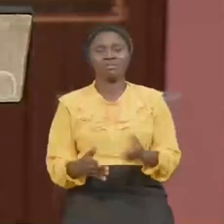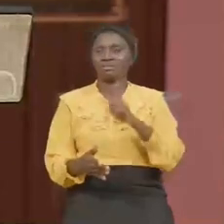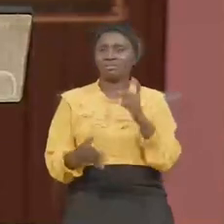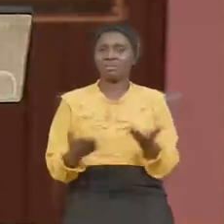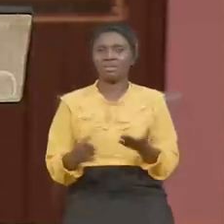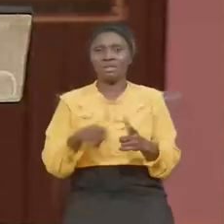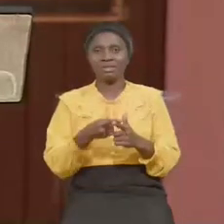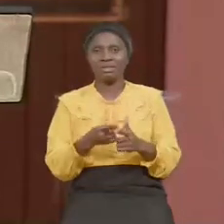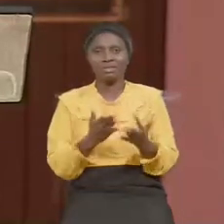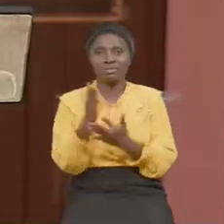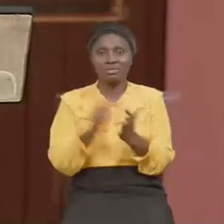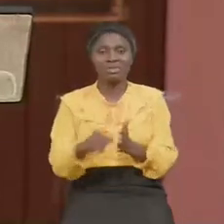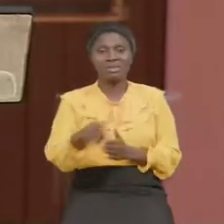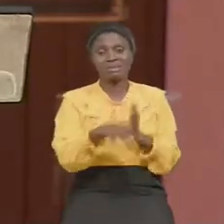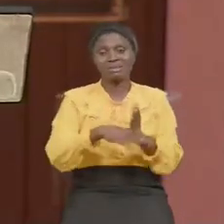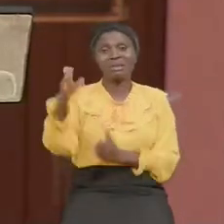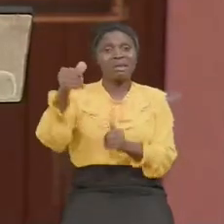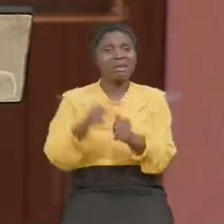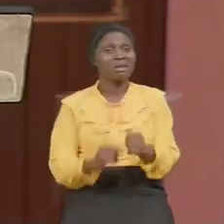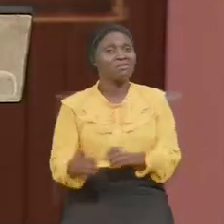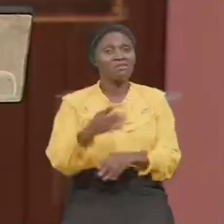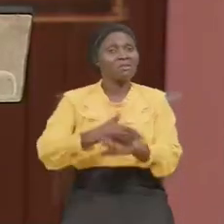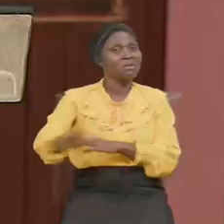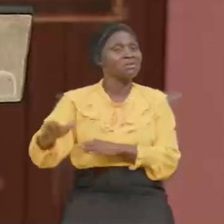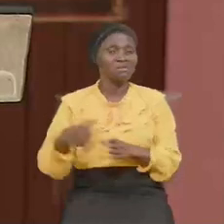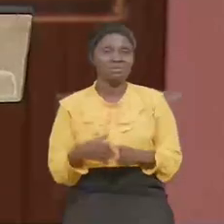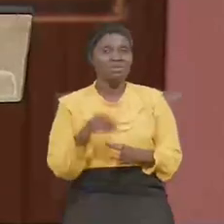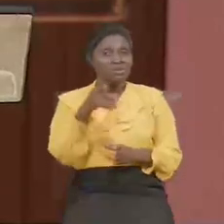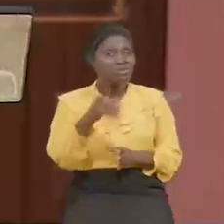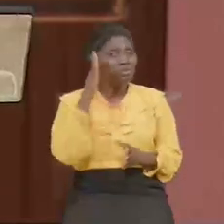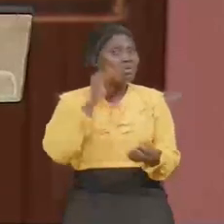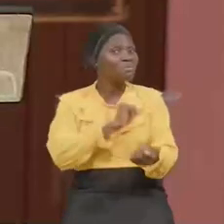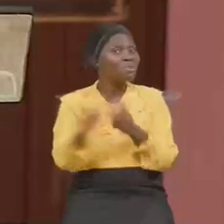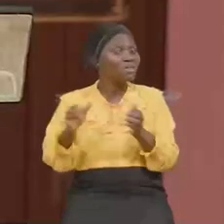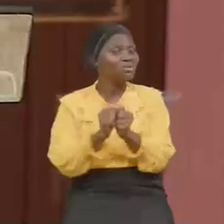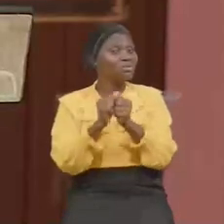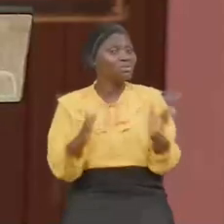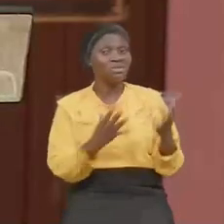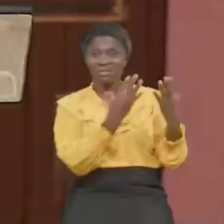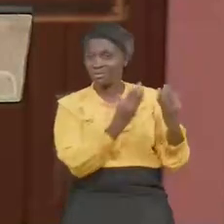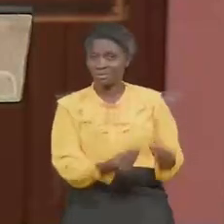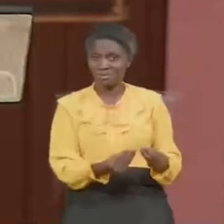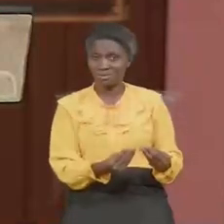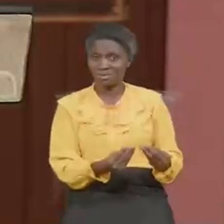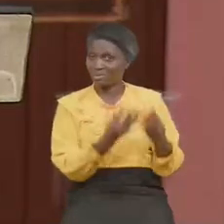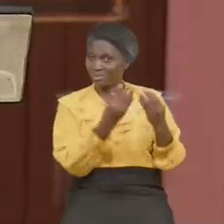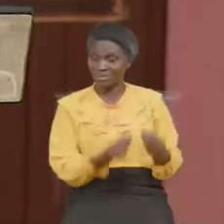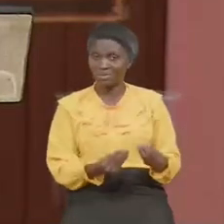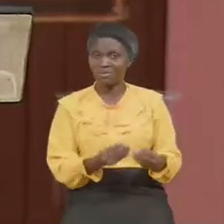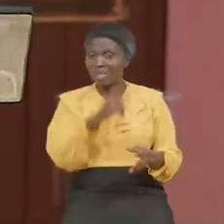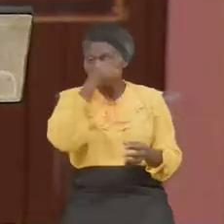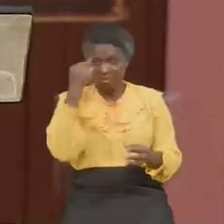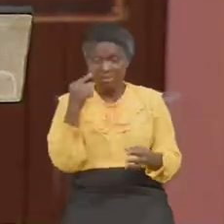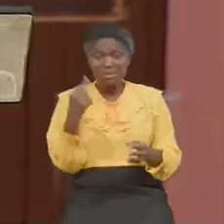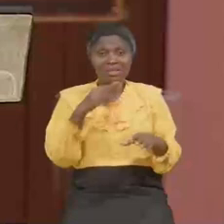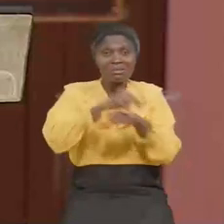chasser les gens. Tu périras sans remède. Parce qu'il n'y a personne maintenant. Les messages ne te touchent pas. Tes